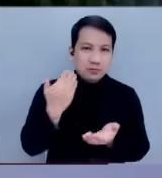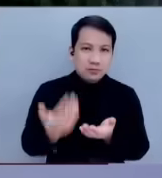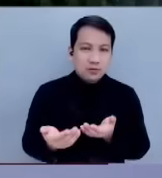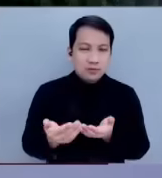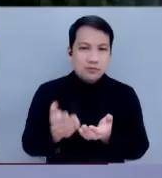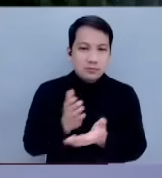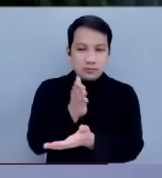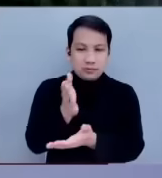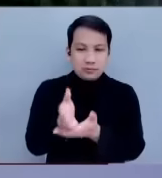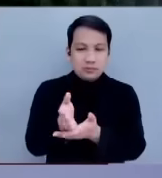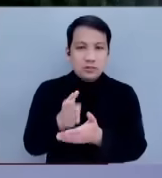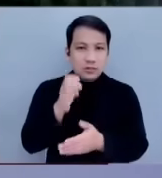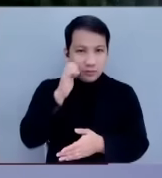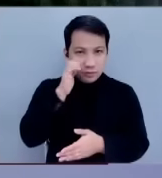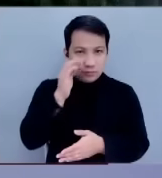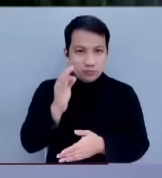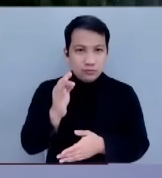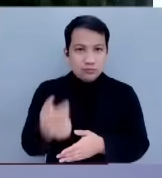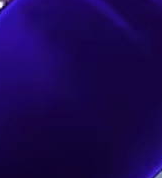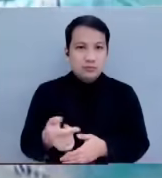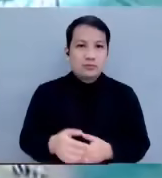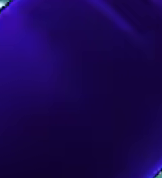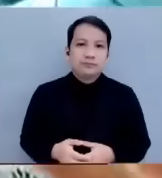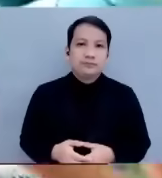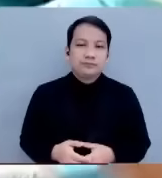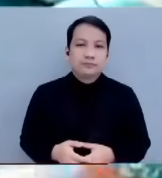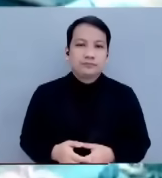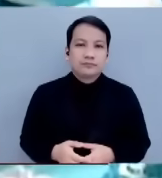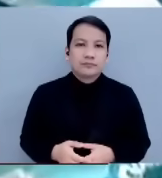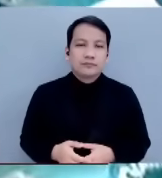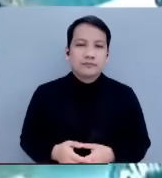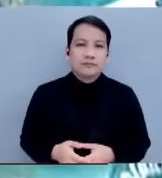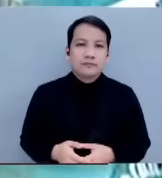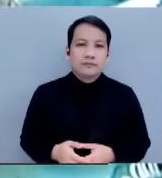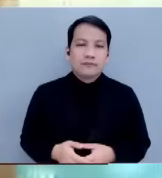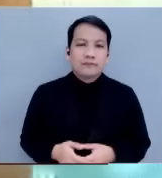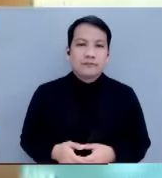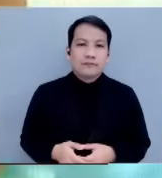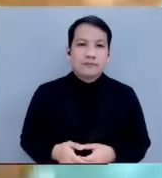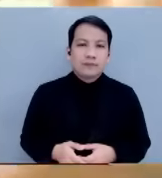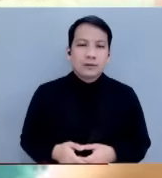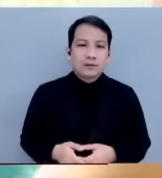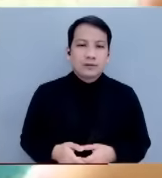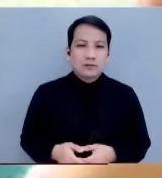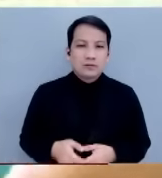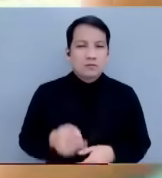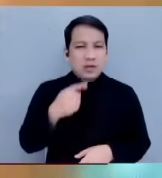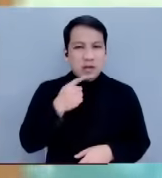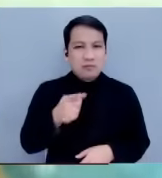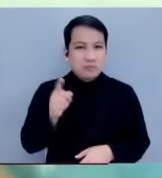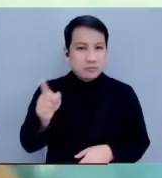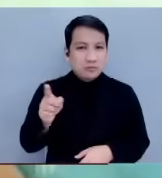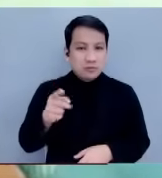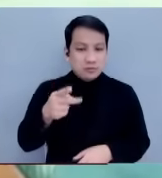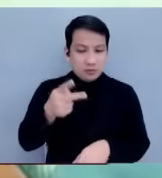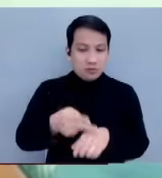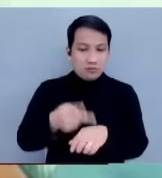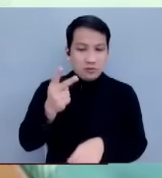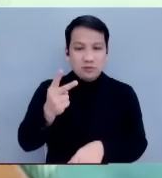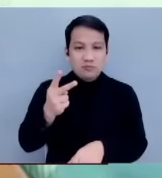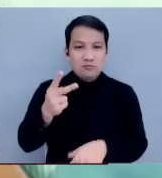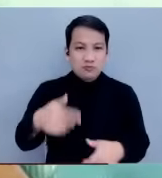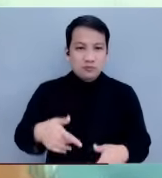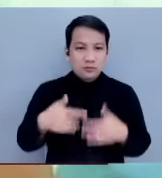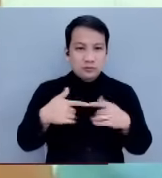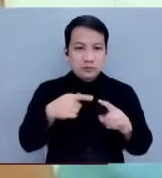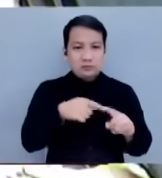Elaine Fulgencio. Narito ang kanyang report. Tila ikalawang buhay na raw ngayon ang gurong si Mika Servano. Isa siya sa